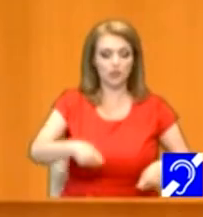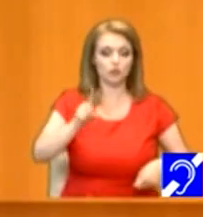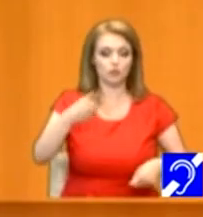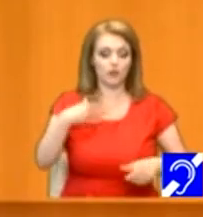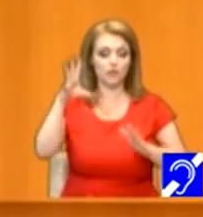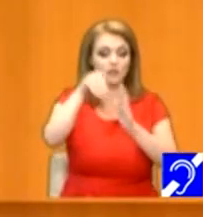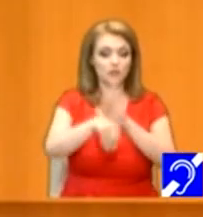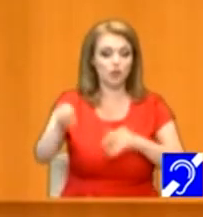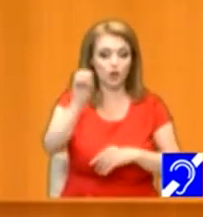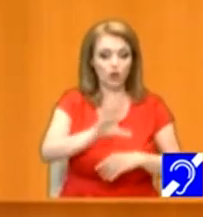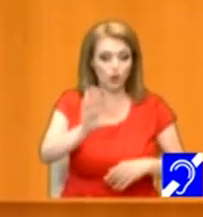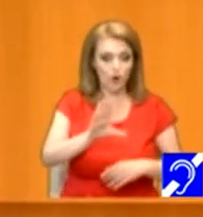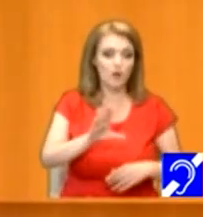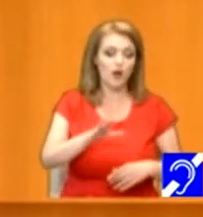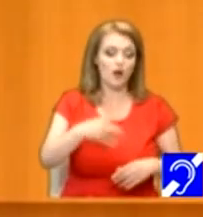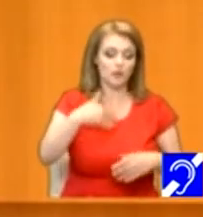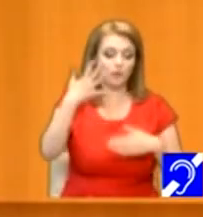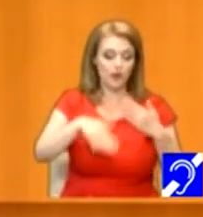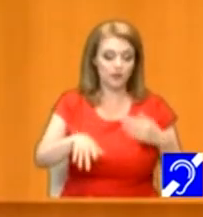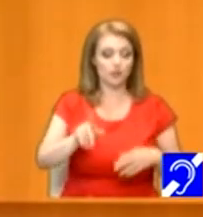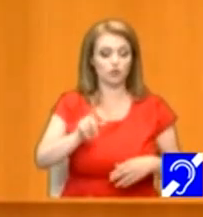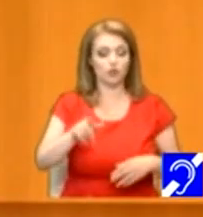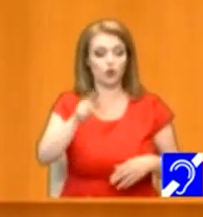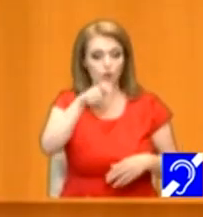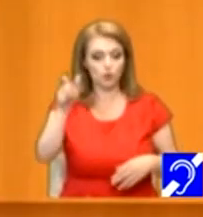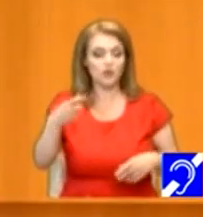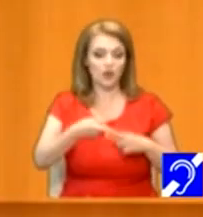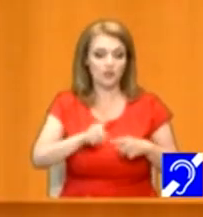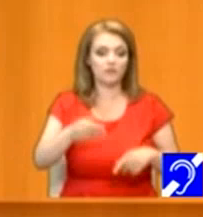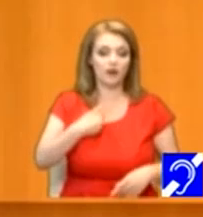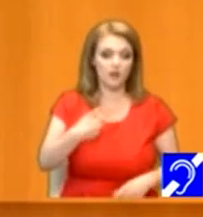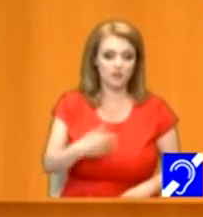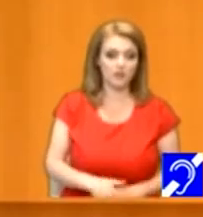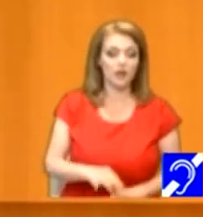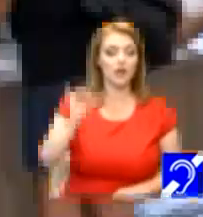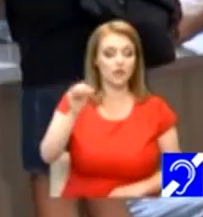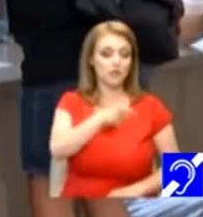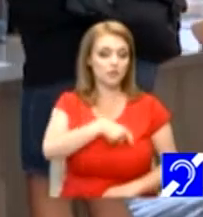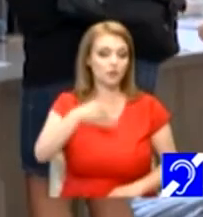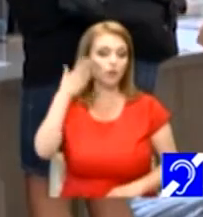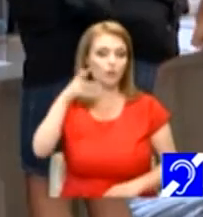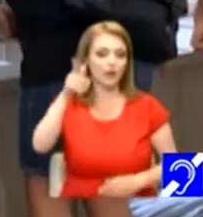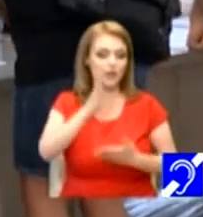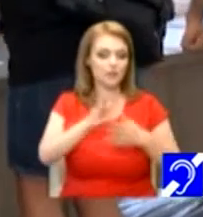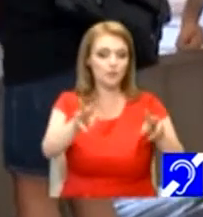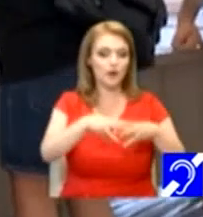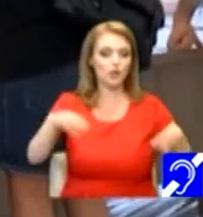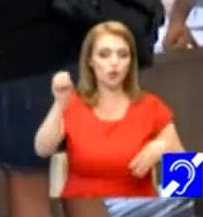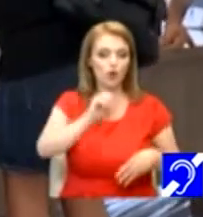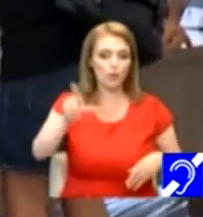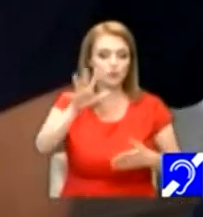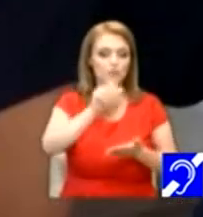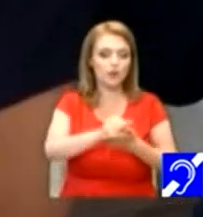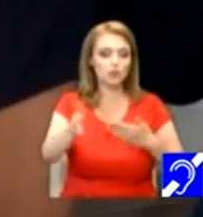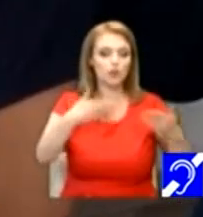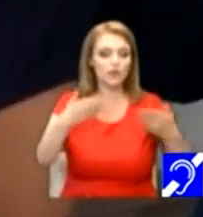europeană. Europarlamentarul Siegfried Mureșan, care este și președintele delegației Parlamentului European pentru relațiile cu Republica